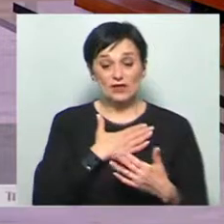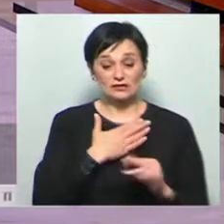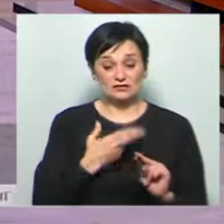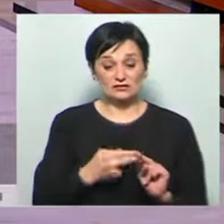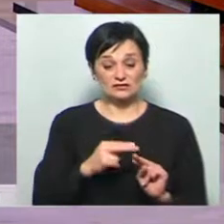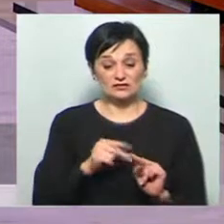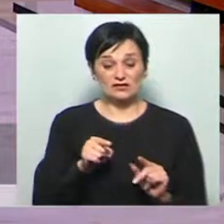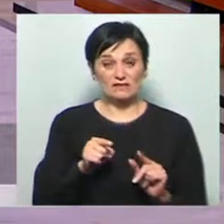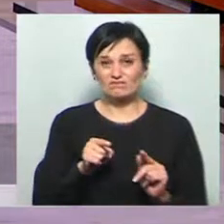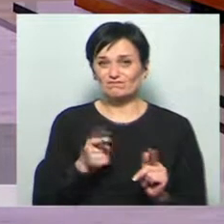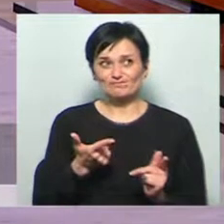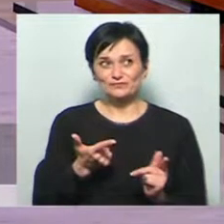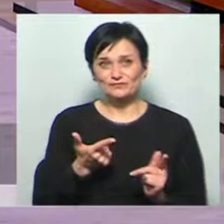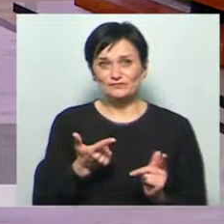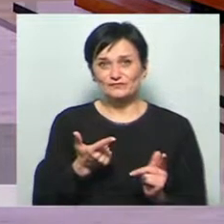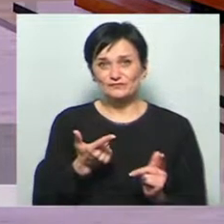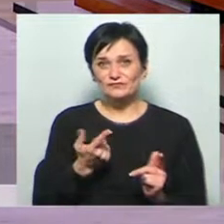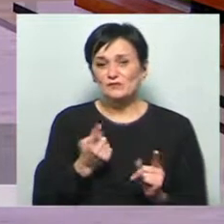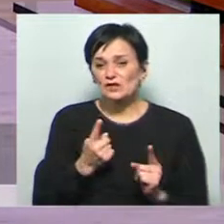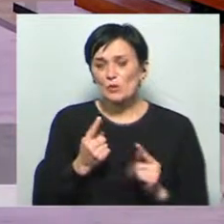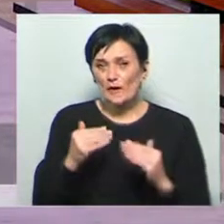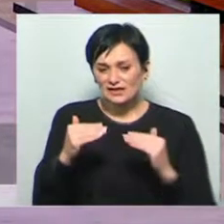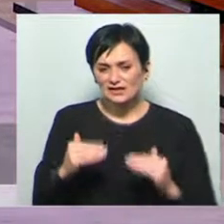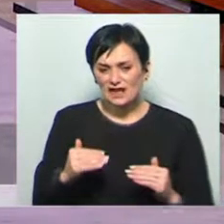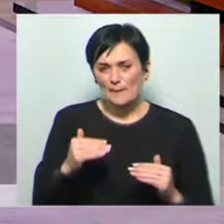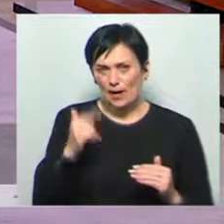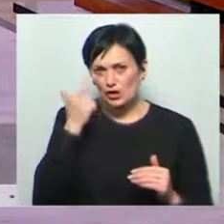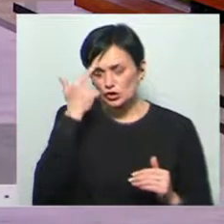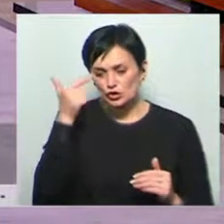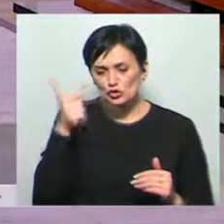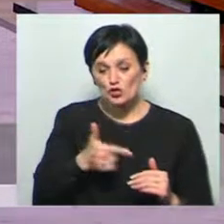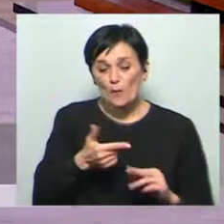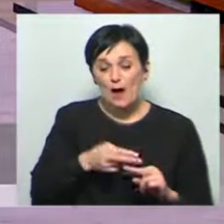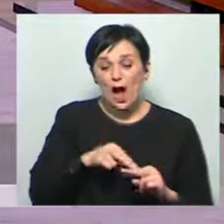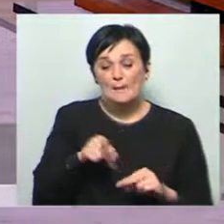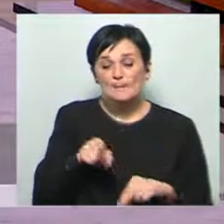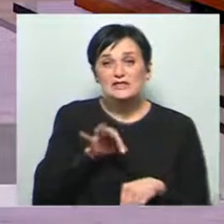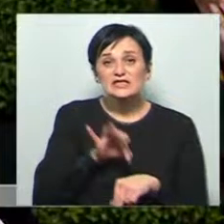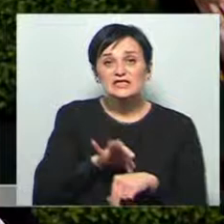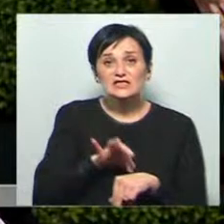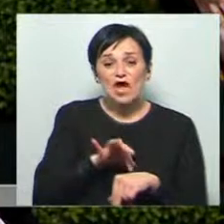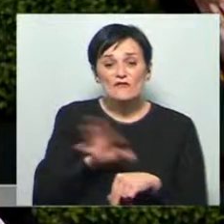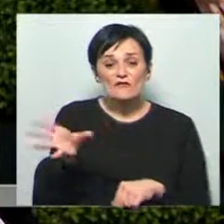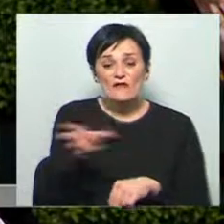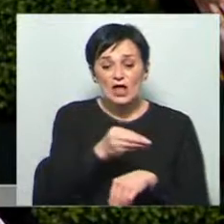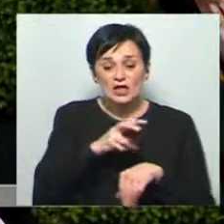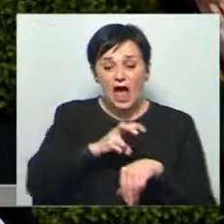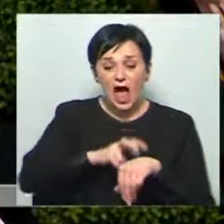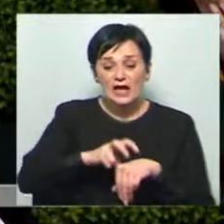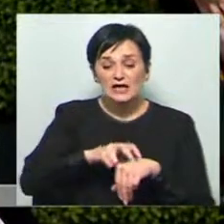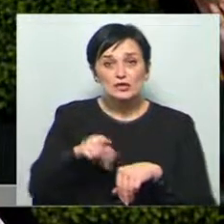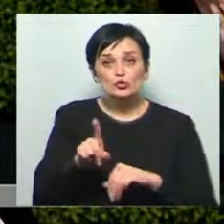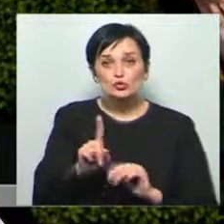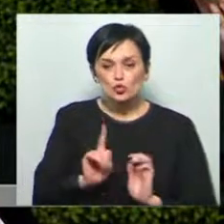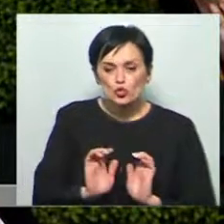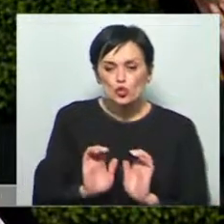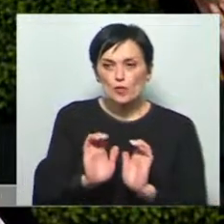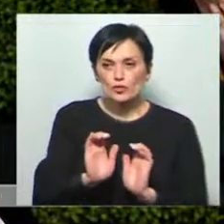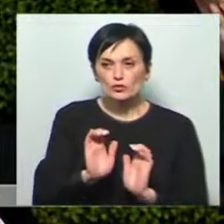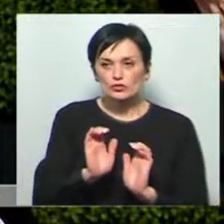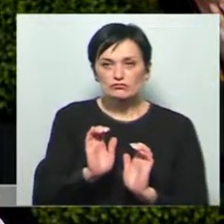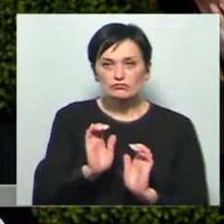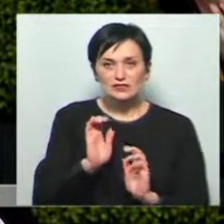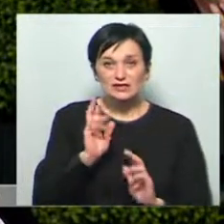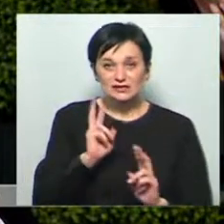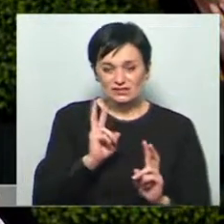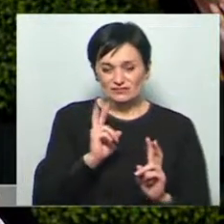ეს დაბალი, ვთქვათ, ცნობადობა ამ დაავადებისადმი უბიძგებს ყველა ექიმს, რომ თავი შევიკავოთ.